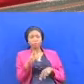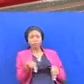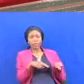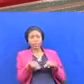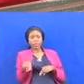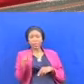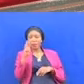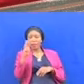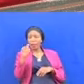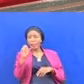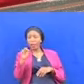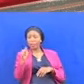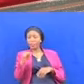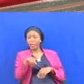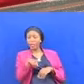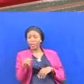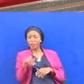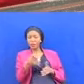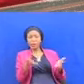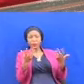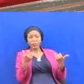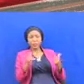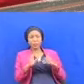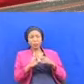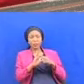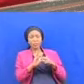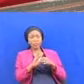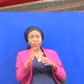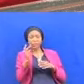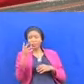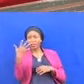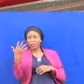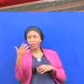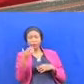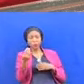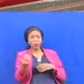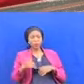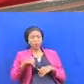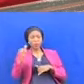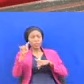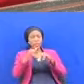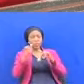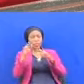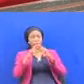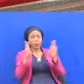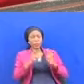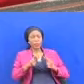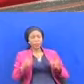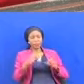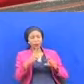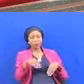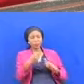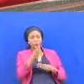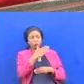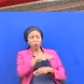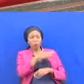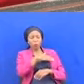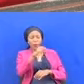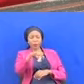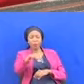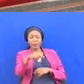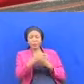BASA imewezesha mashirika 25 ya ndege za kimataifa kutoa huduma hapa nchini. Mheshimiwa